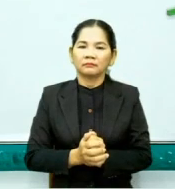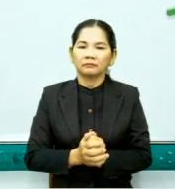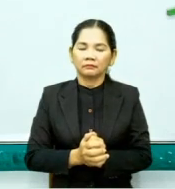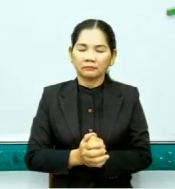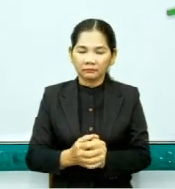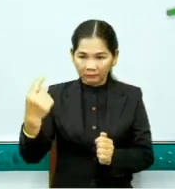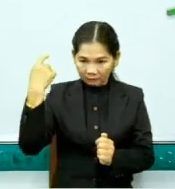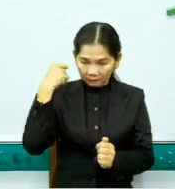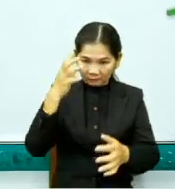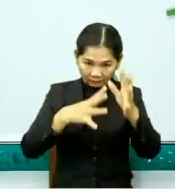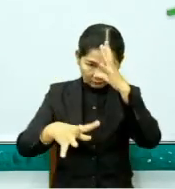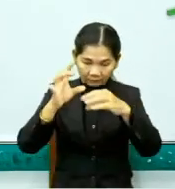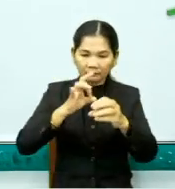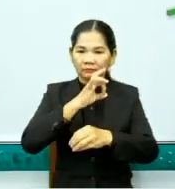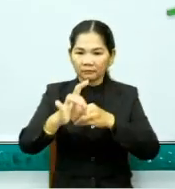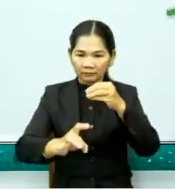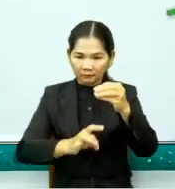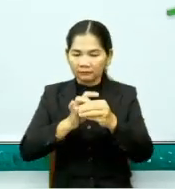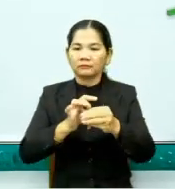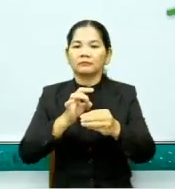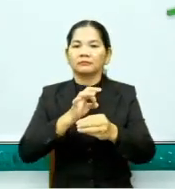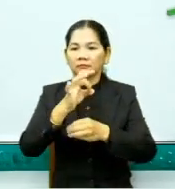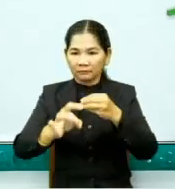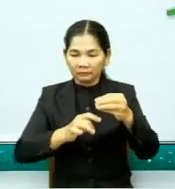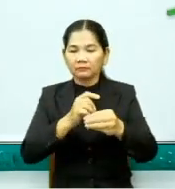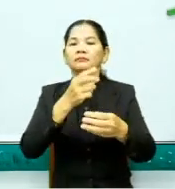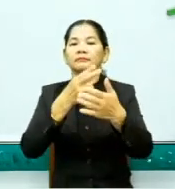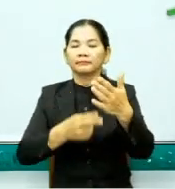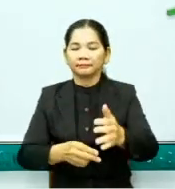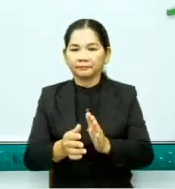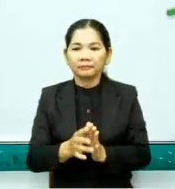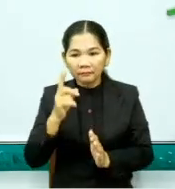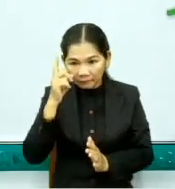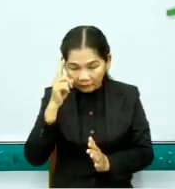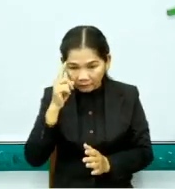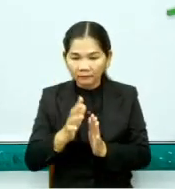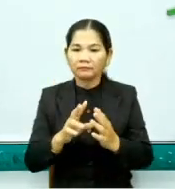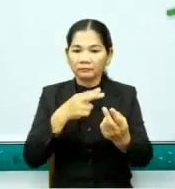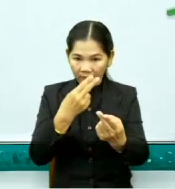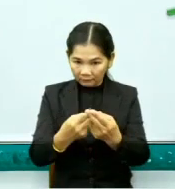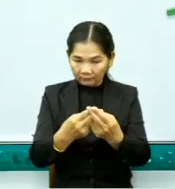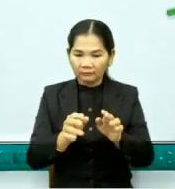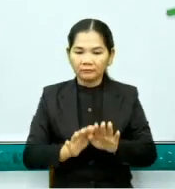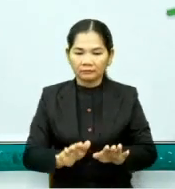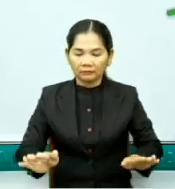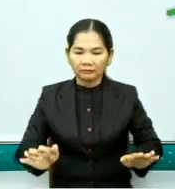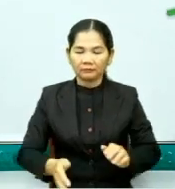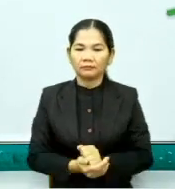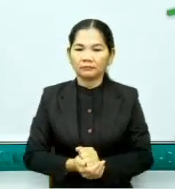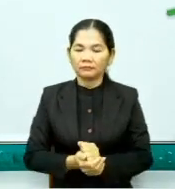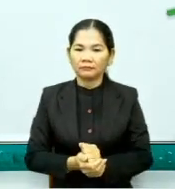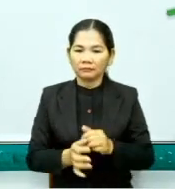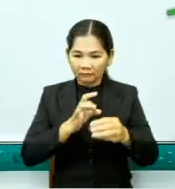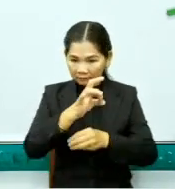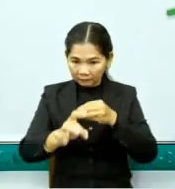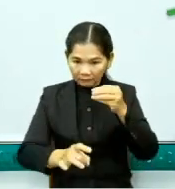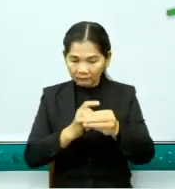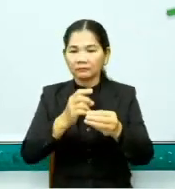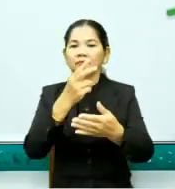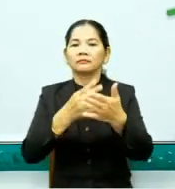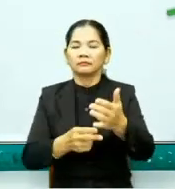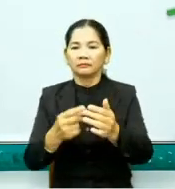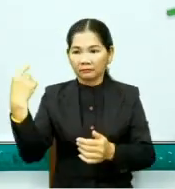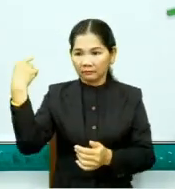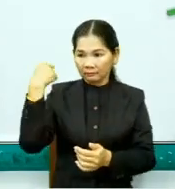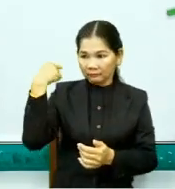dương mà sao mến dương riêng ẩm phí ở vầy chà chẳng con nạp đấm con chlai prap nè kru nè con ta dương riêng ẩm phí ở vầy tớ mà